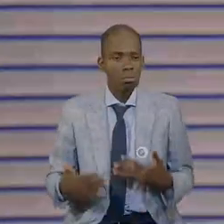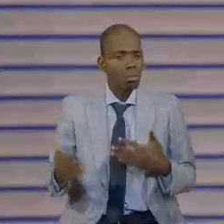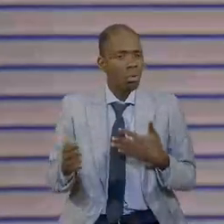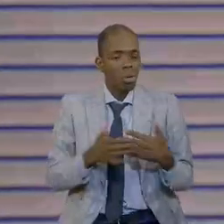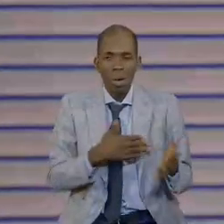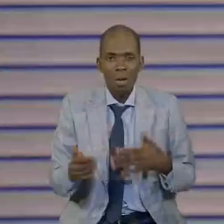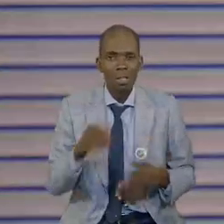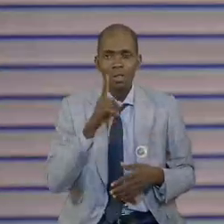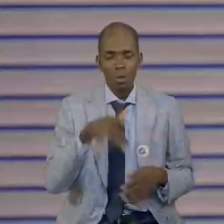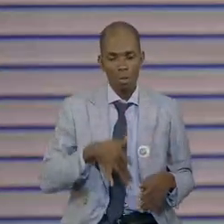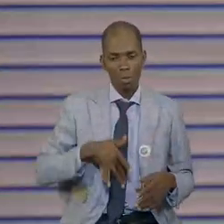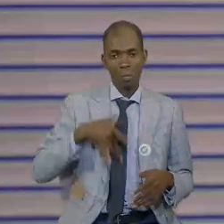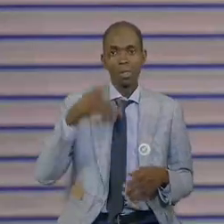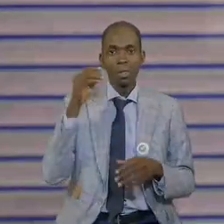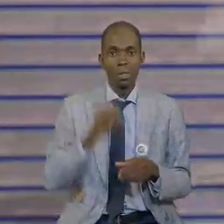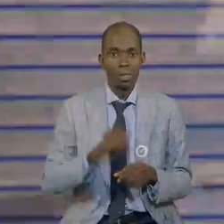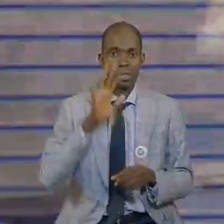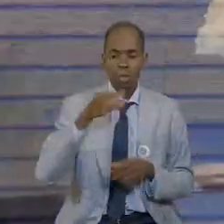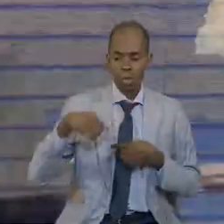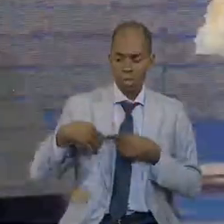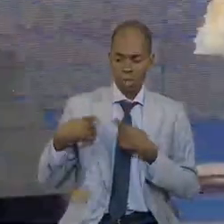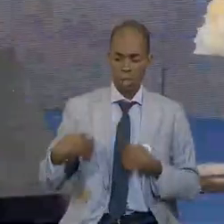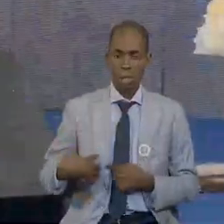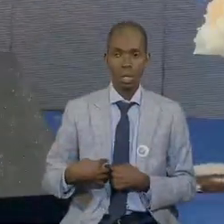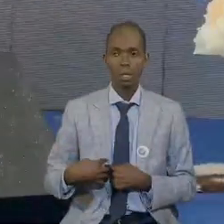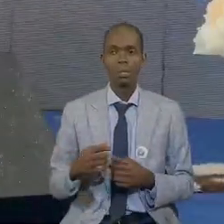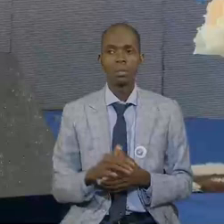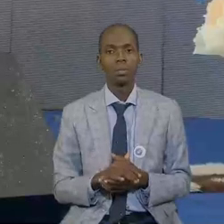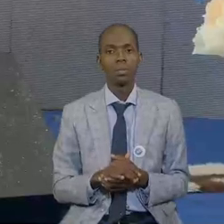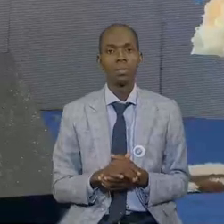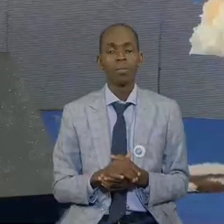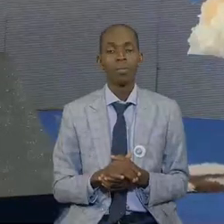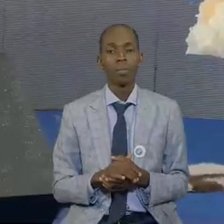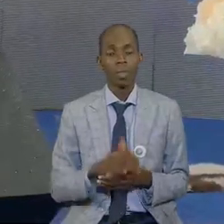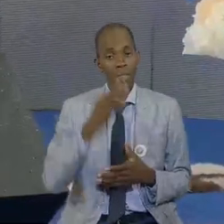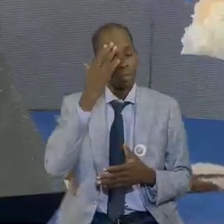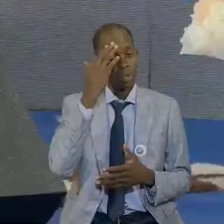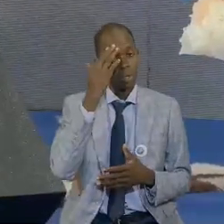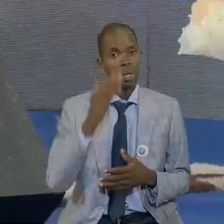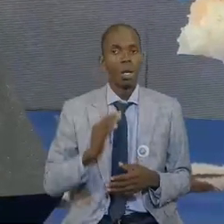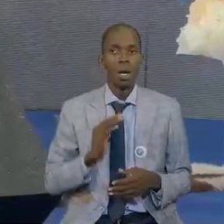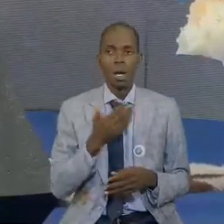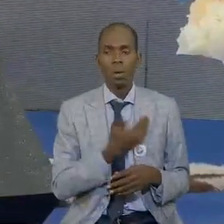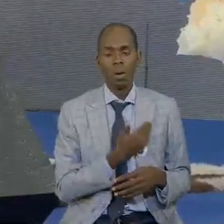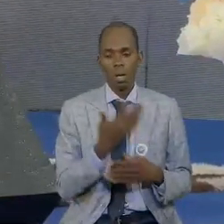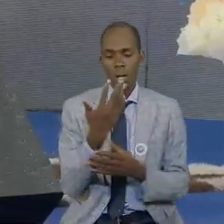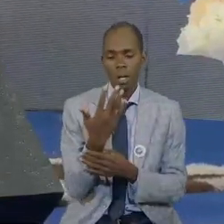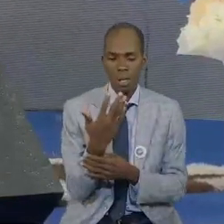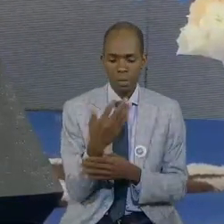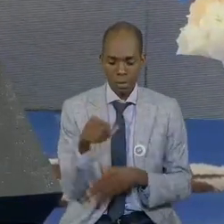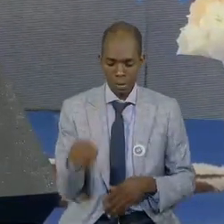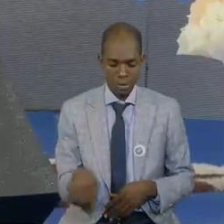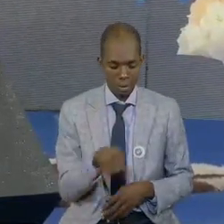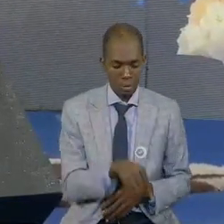you feel in your heart. Quelque chose que tu ressens dans ton cœur. You know, our hands, our legs, our